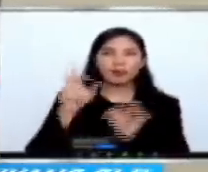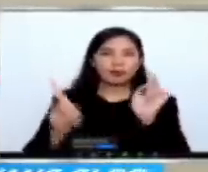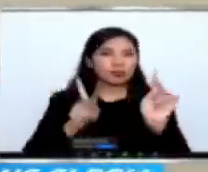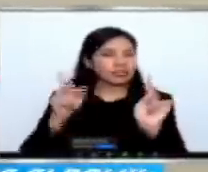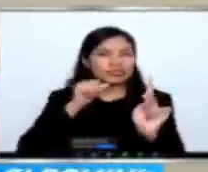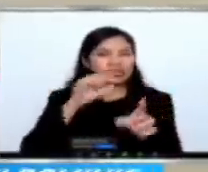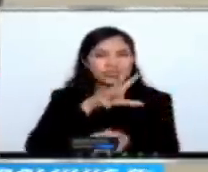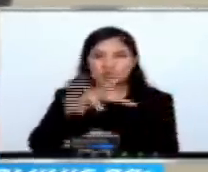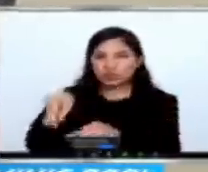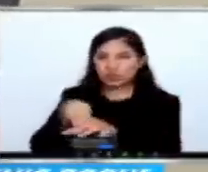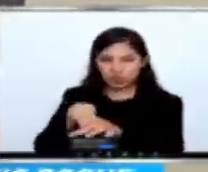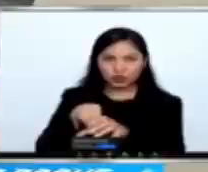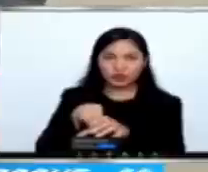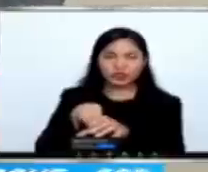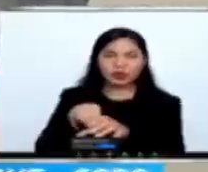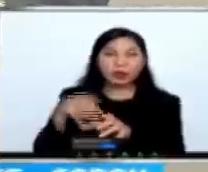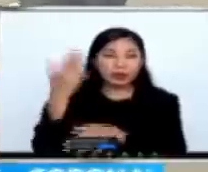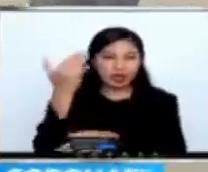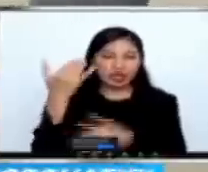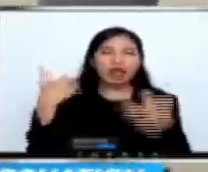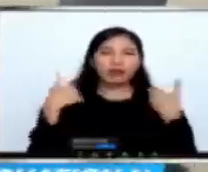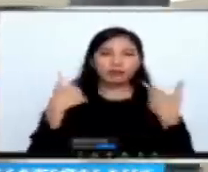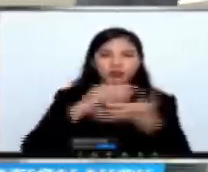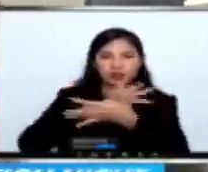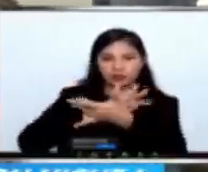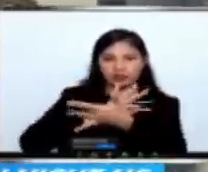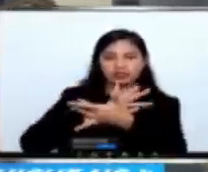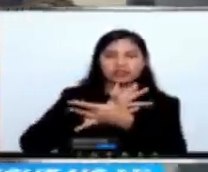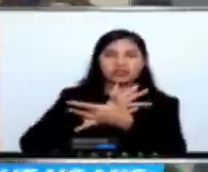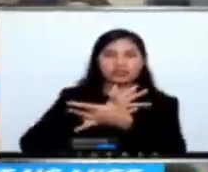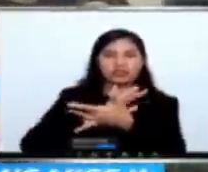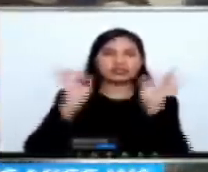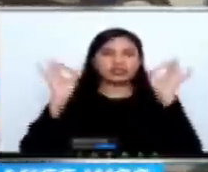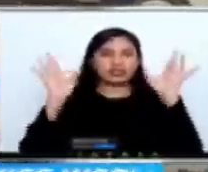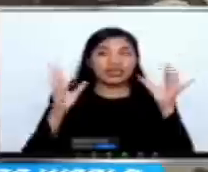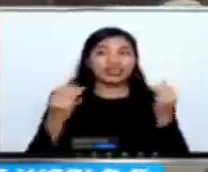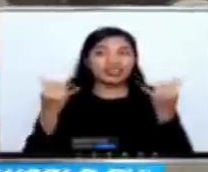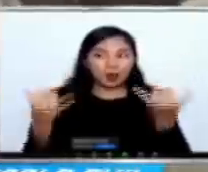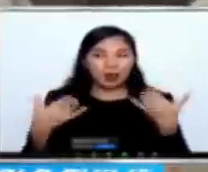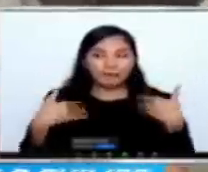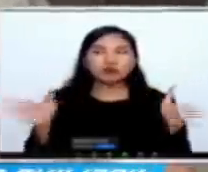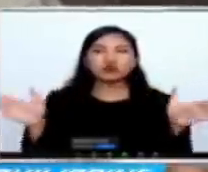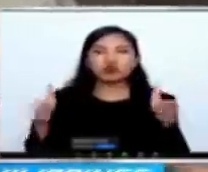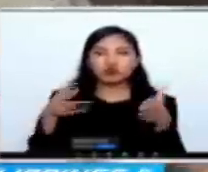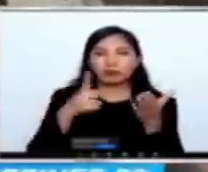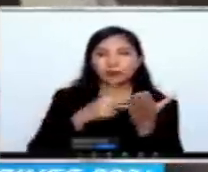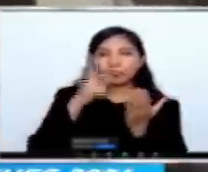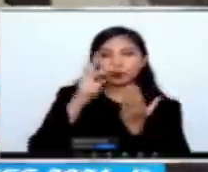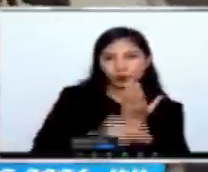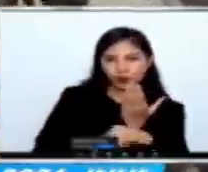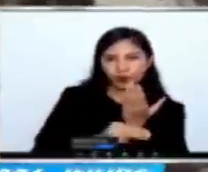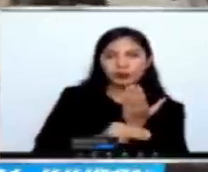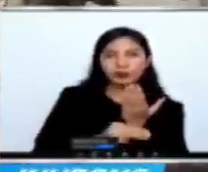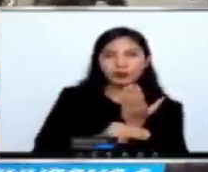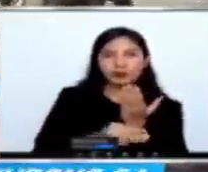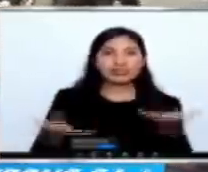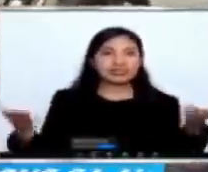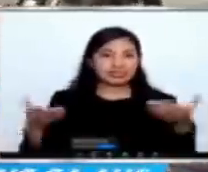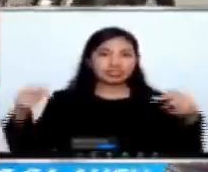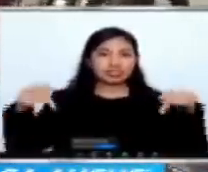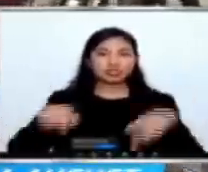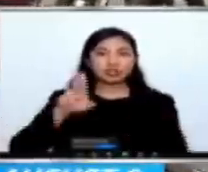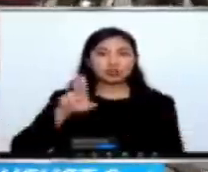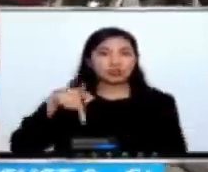COVID-19 pandemic. Ito rin ang dahilan kung bakit mas maiksi ngayon ang kanilang programa. Mula University Avenue ay magmamarcha